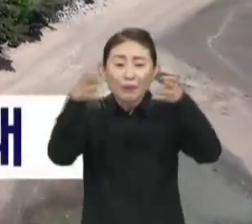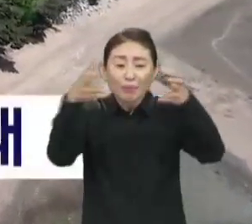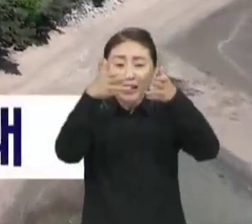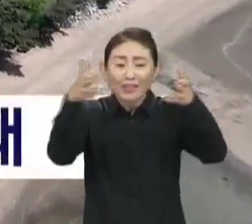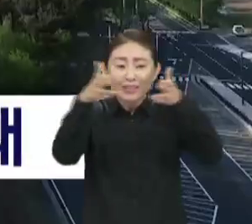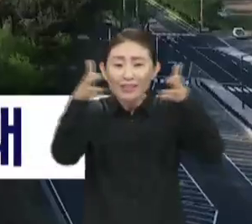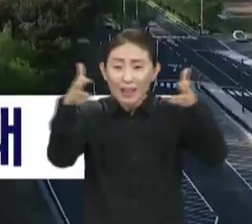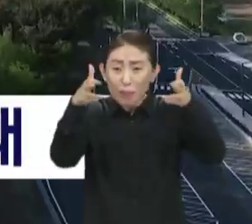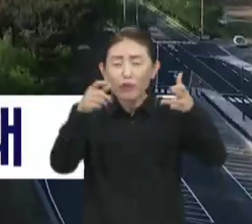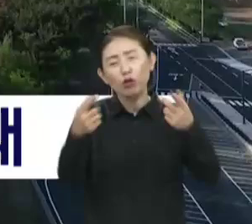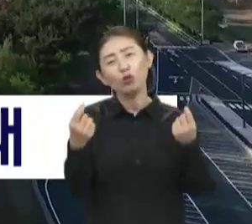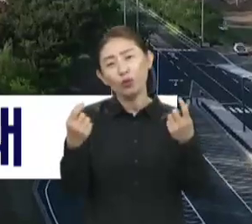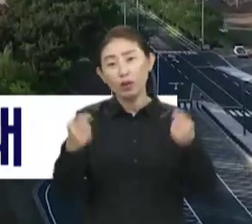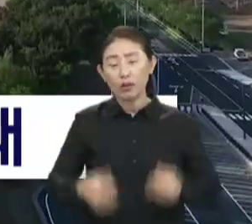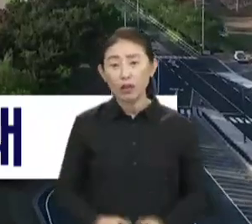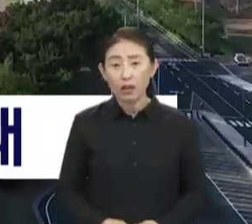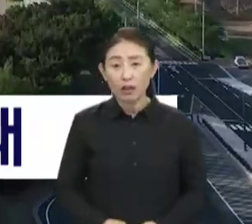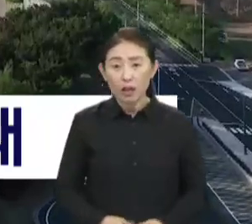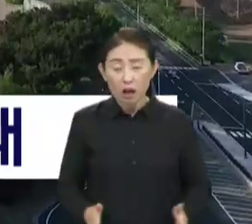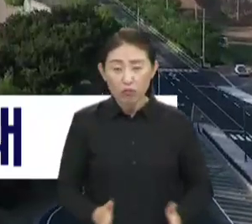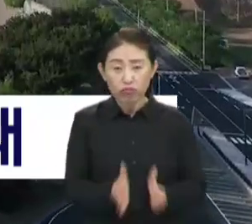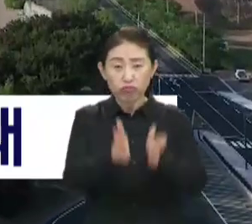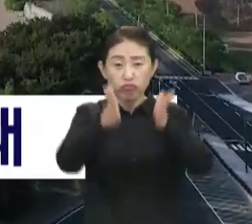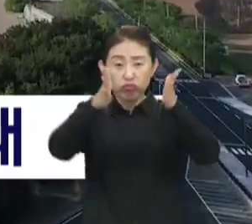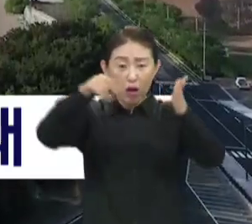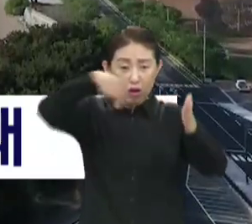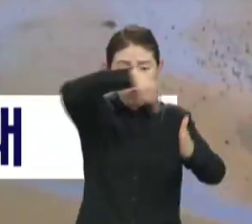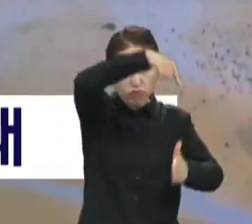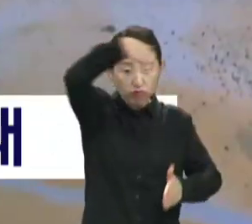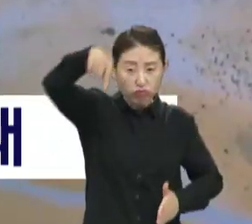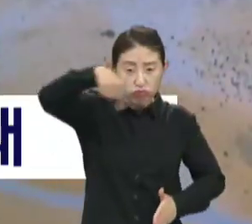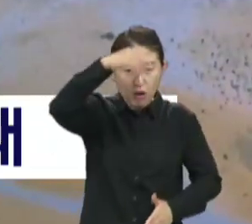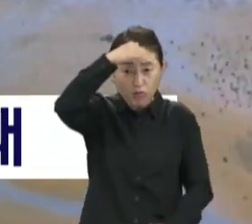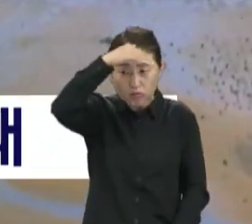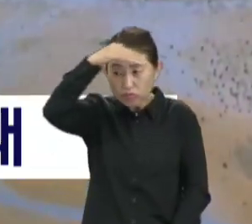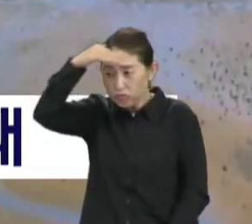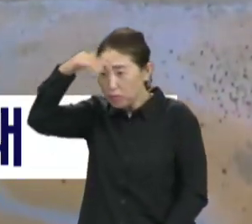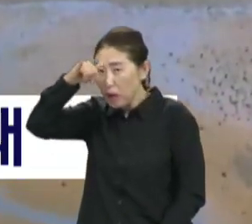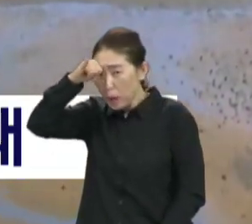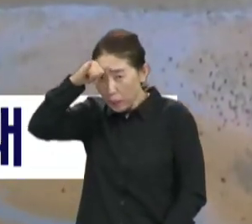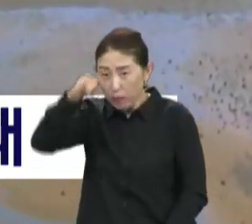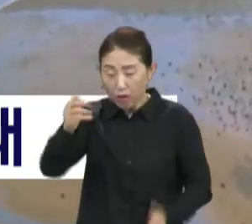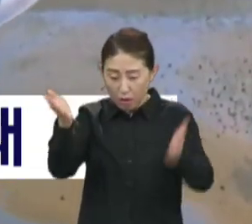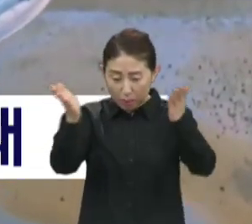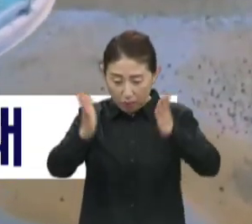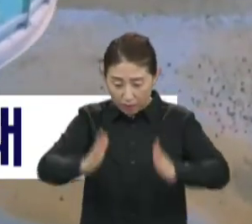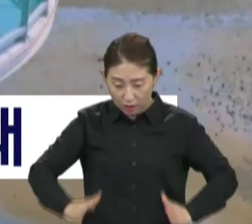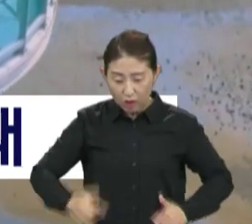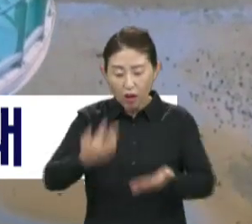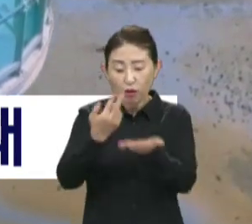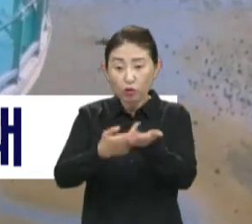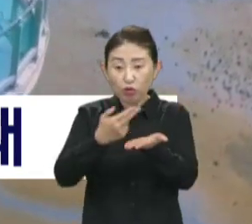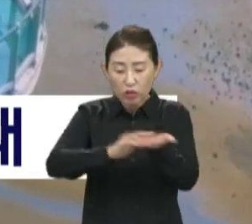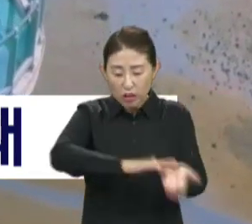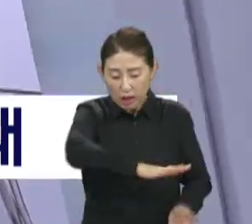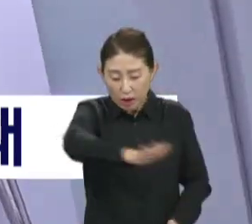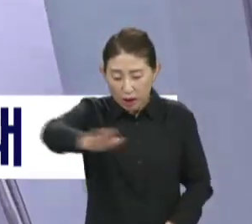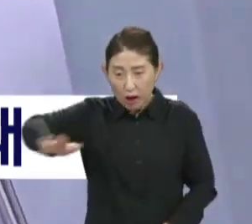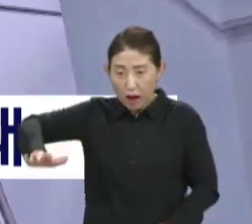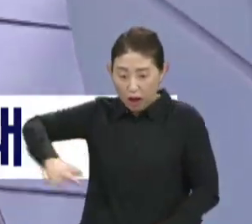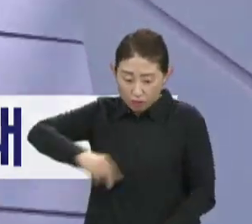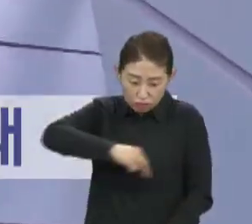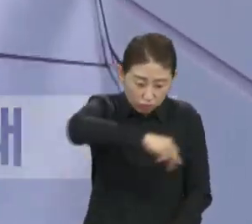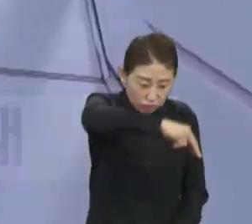초대형 전망시설로 타워 상층부에는 전망대가 자리 잡고 있습니다. 그 아래에는 통유리 바닥으로 스릴을 느끼며 파노라마